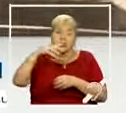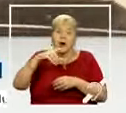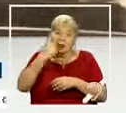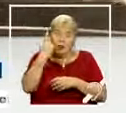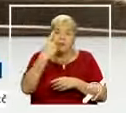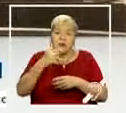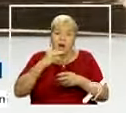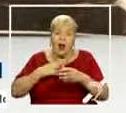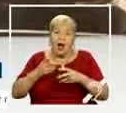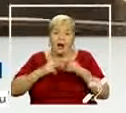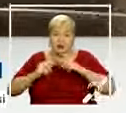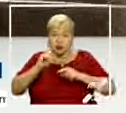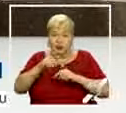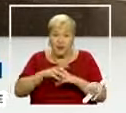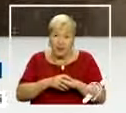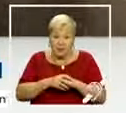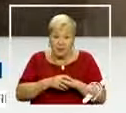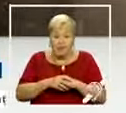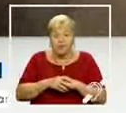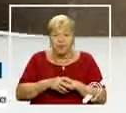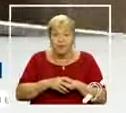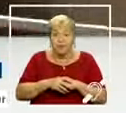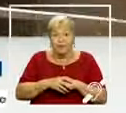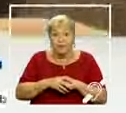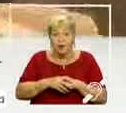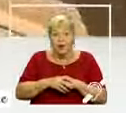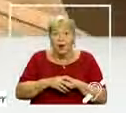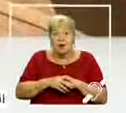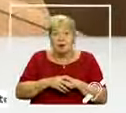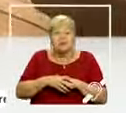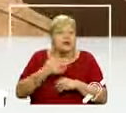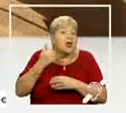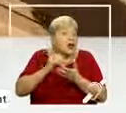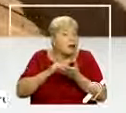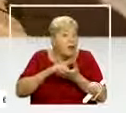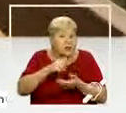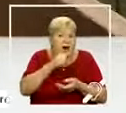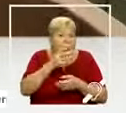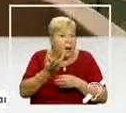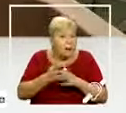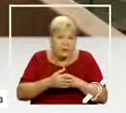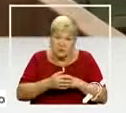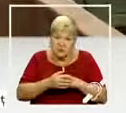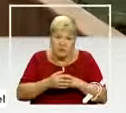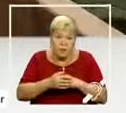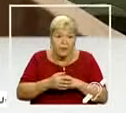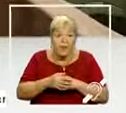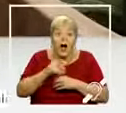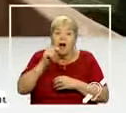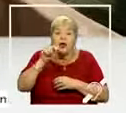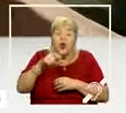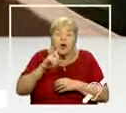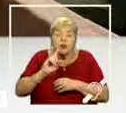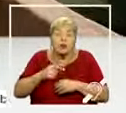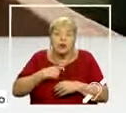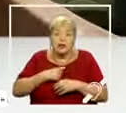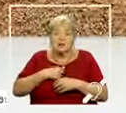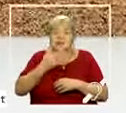tehnologiile sunt evident limitate de prezența apei. Tehnologia pe care e la îndemâna noastră să o